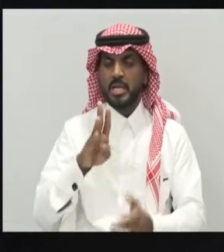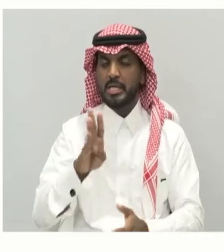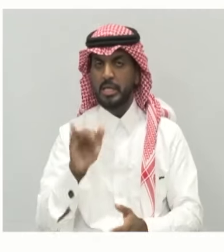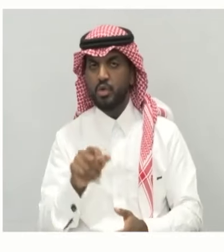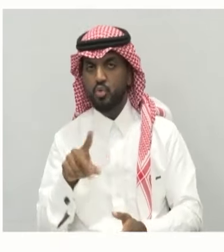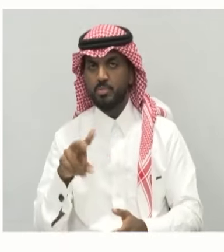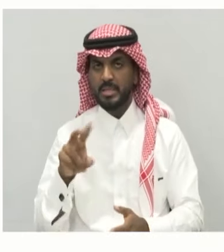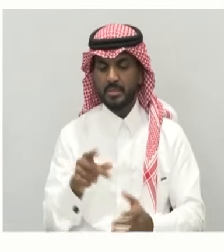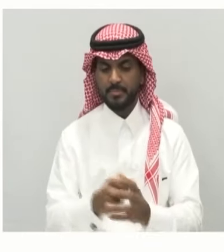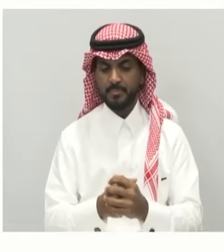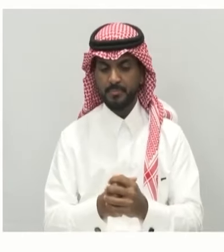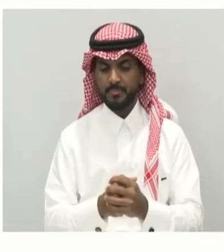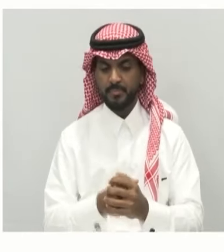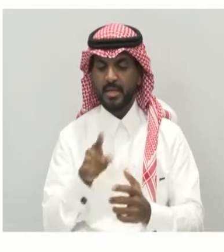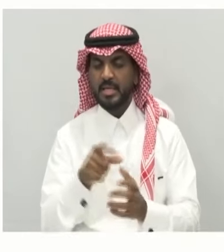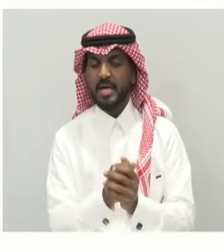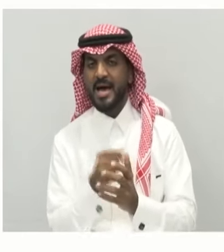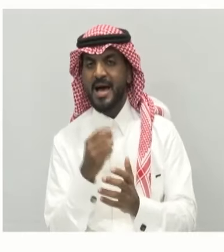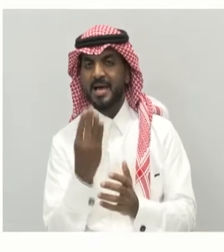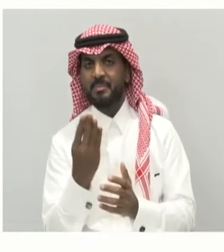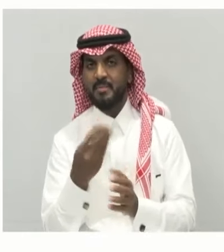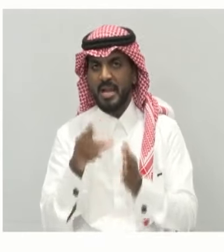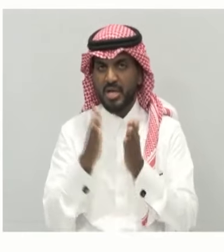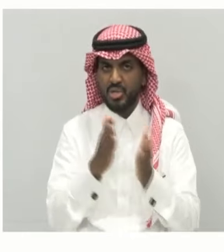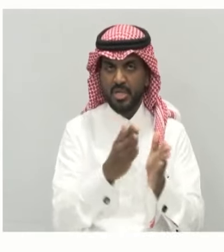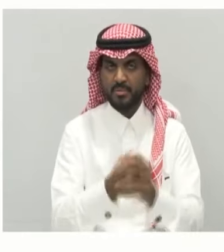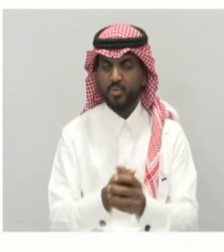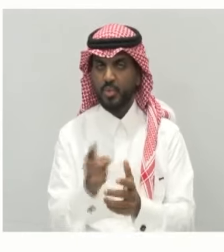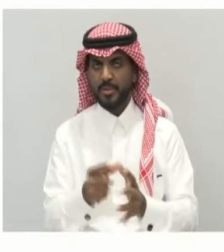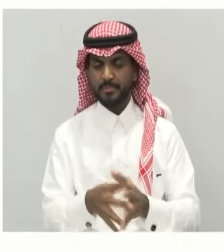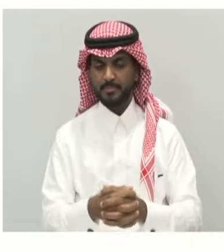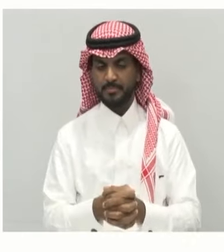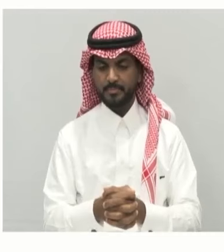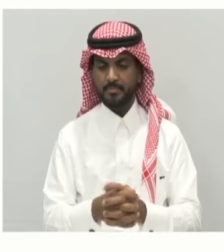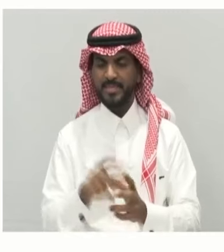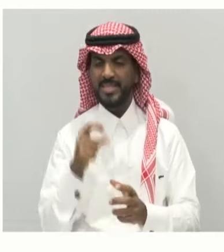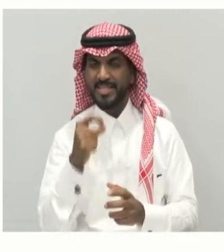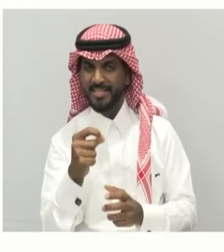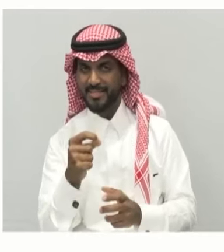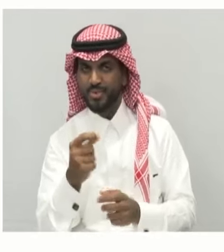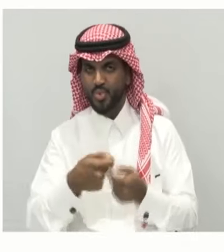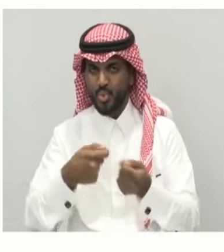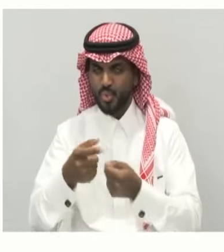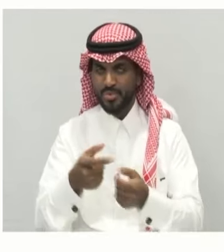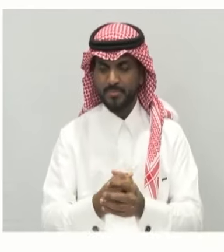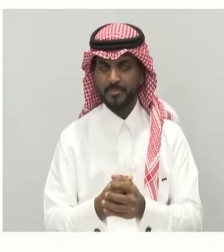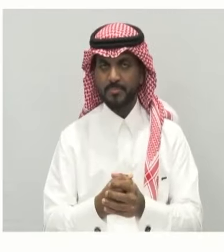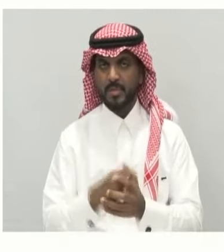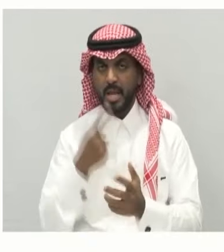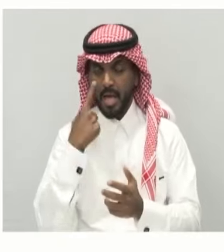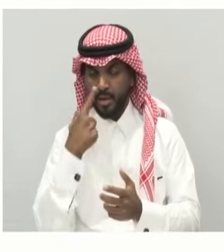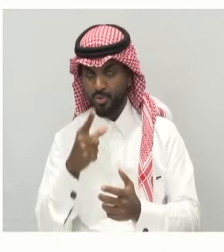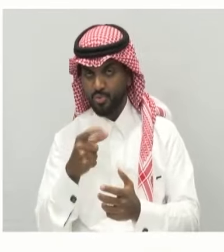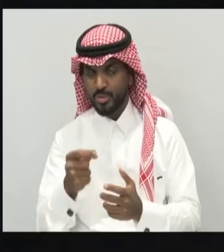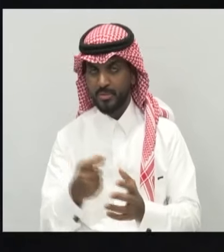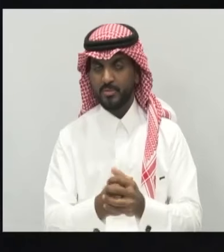بارك الله فيكم طيب يا ابطال لدينا اربعه من الاشياء هنا لدينا قطعه النقود هذه لاحظتوا قطعه